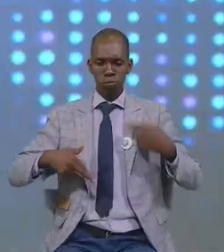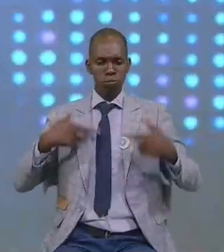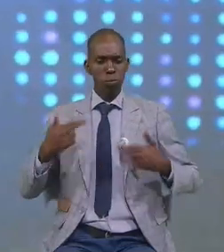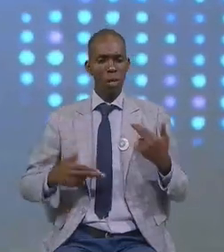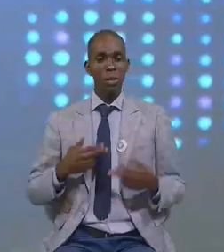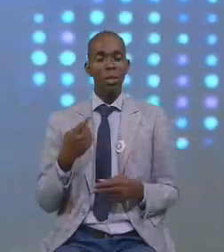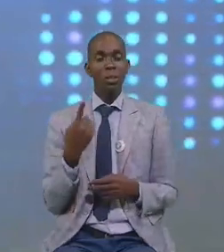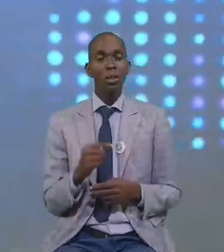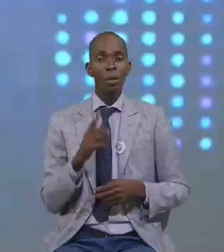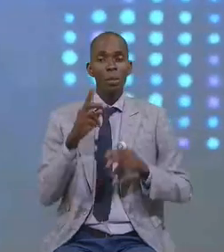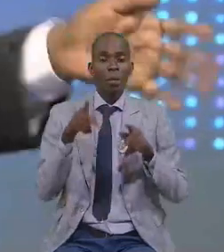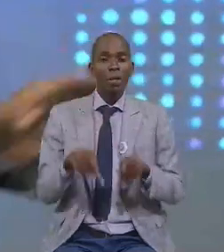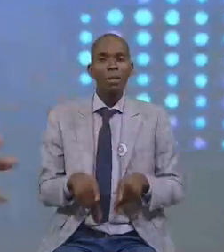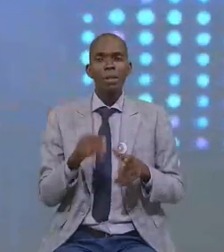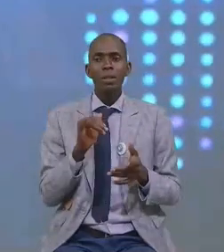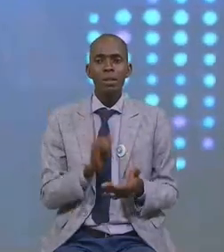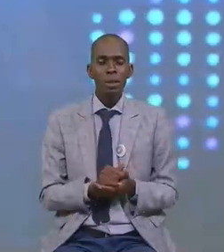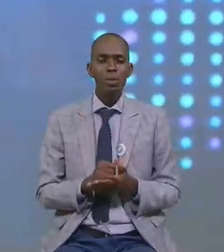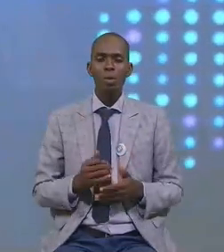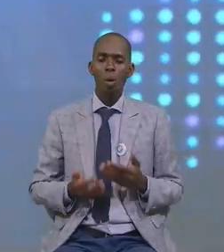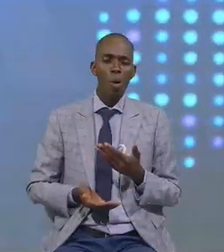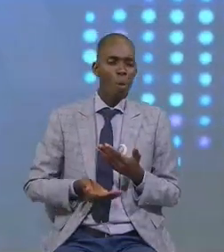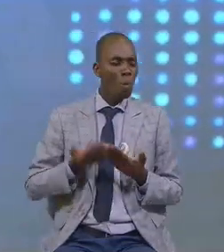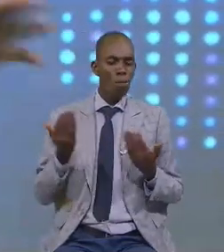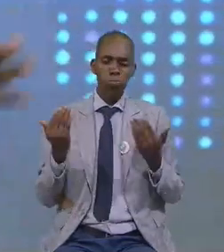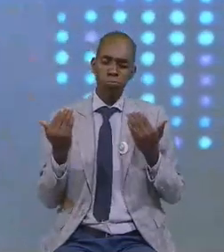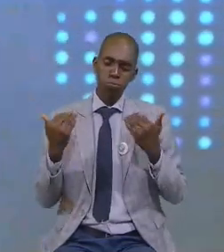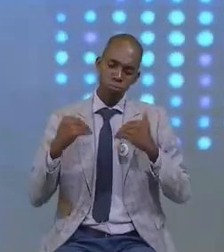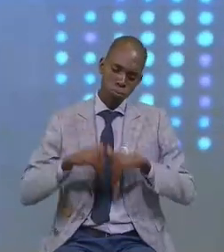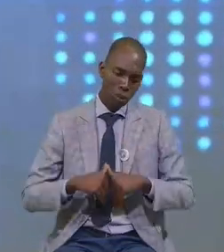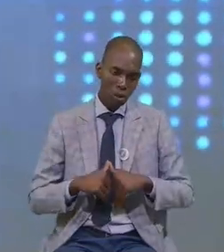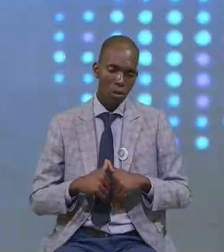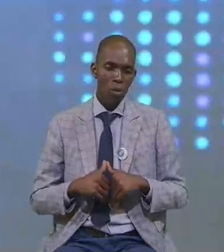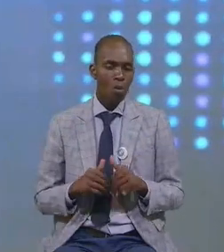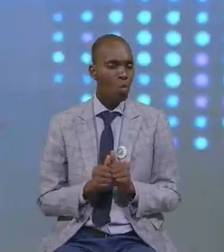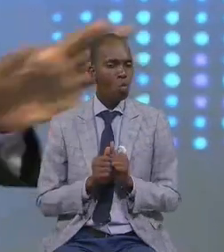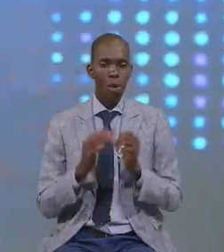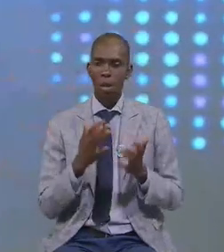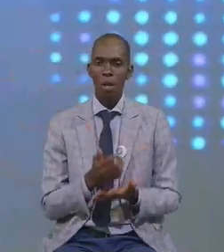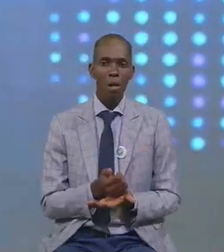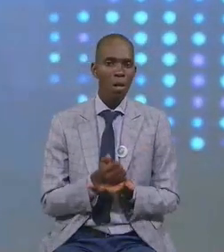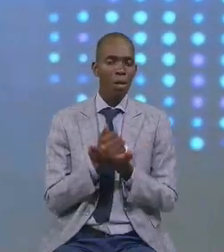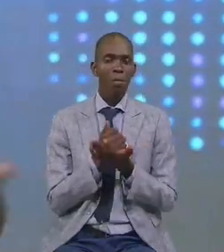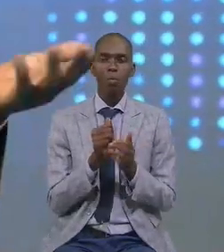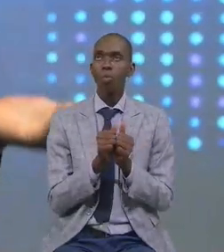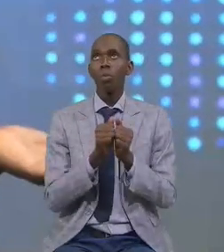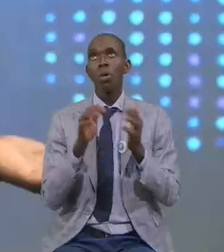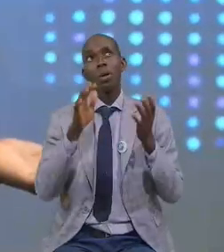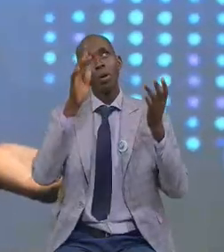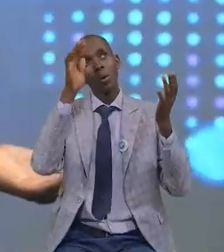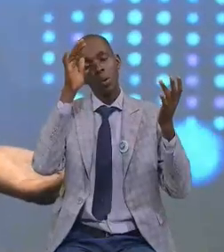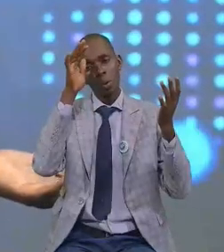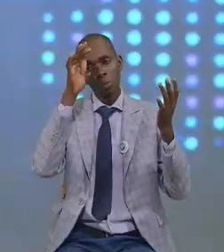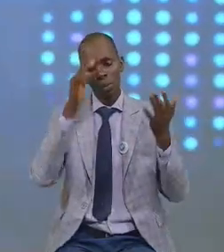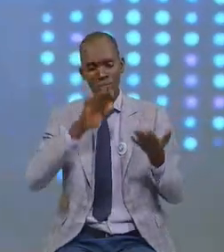il vivifie. Celui-là qui s'est totalement écrasé, qui s'est écoulé, il est sans aide, il est